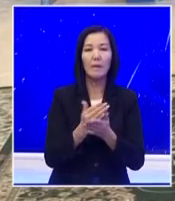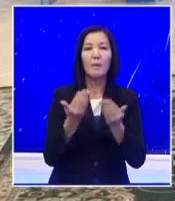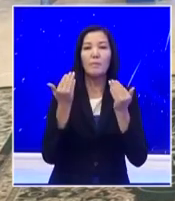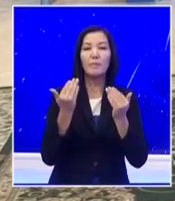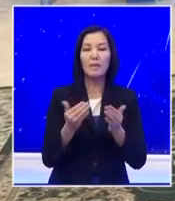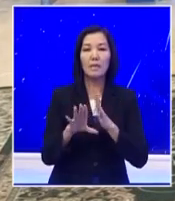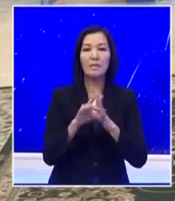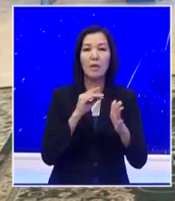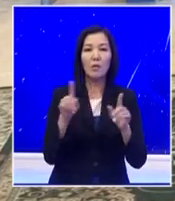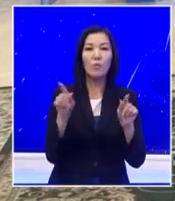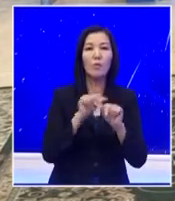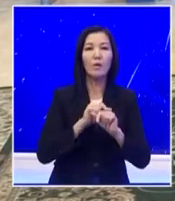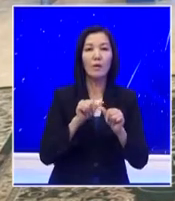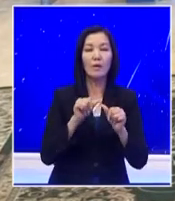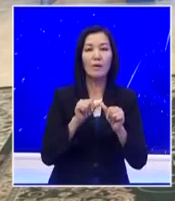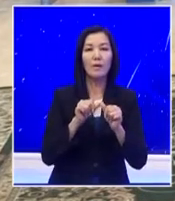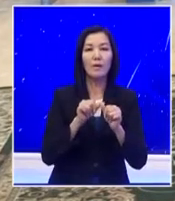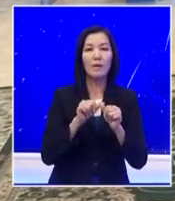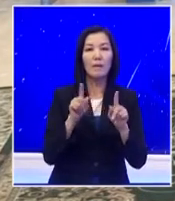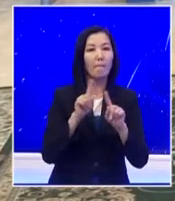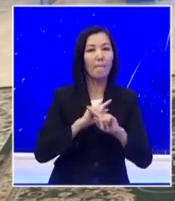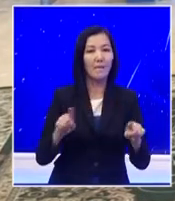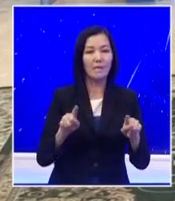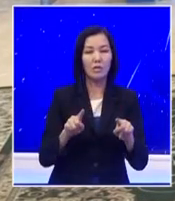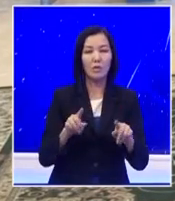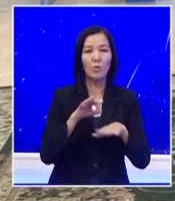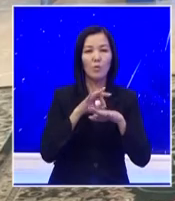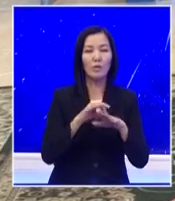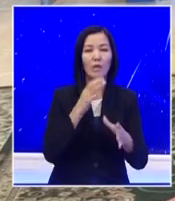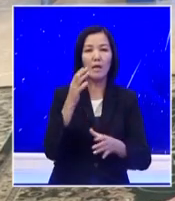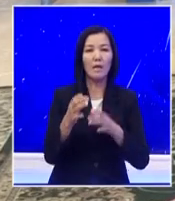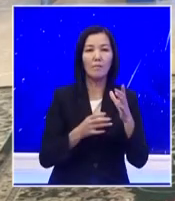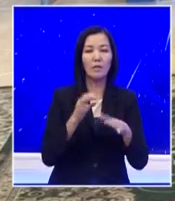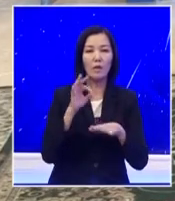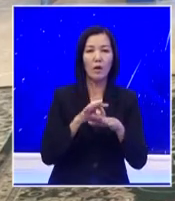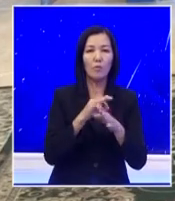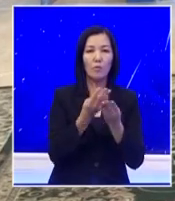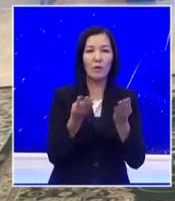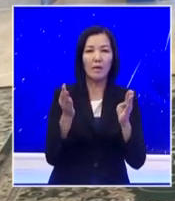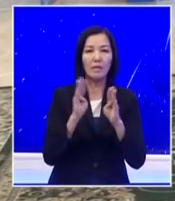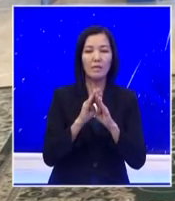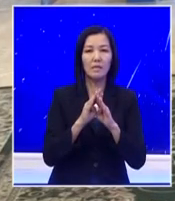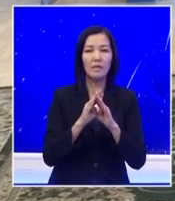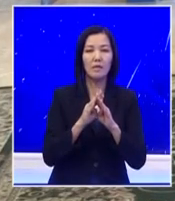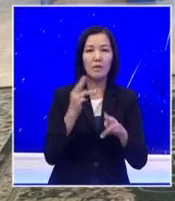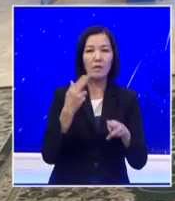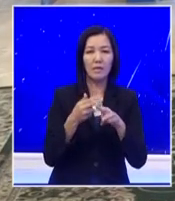бөлек болып тұр. Неге десең, әлемде болып отқан мына пандемия көп деген нәрселерге өзінің